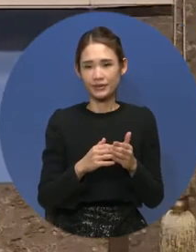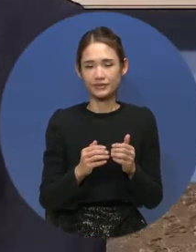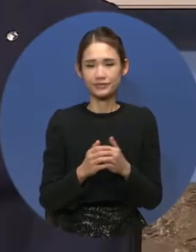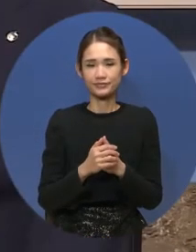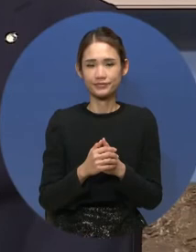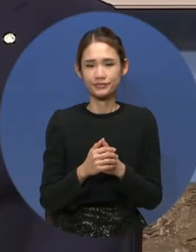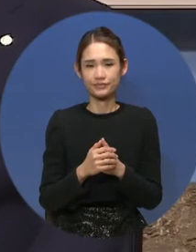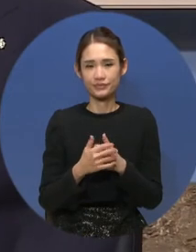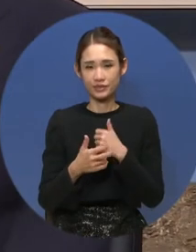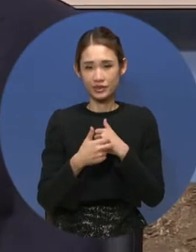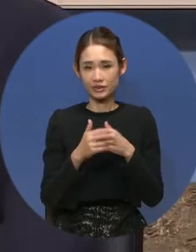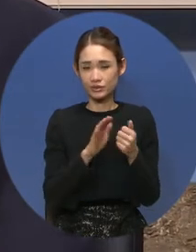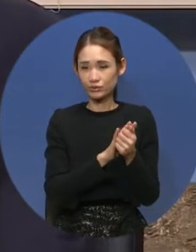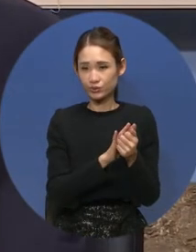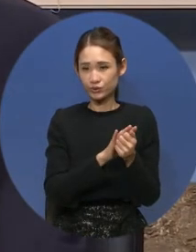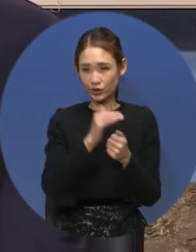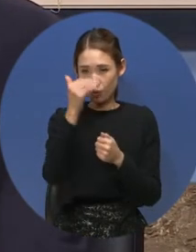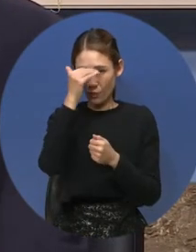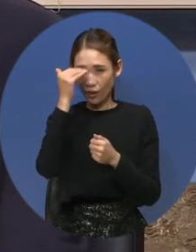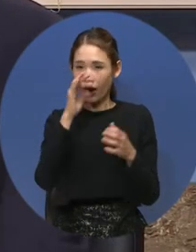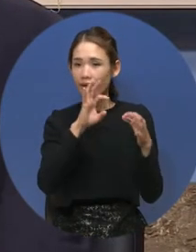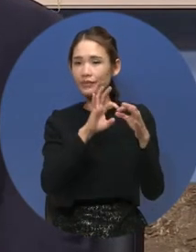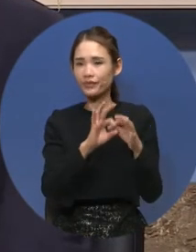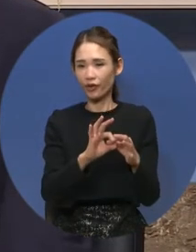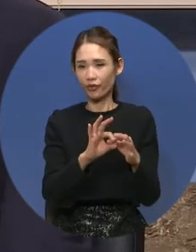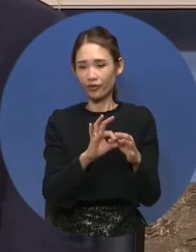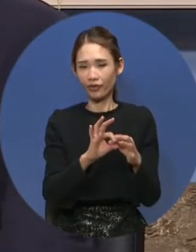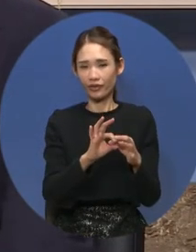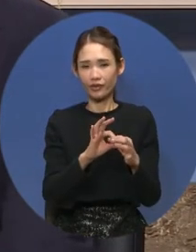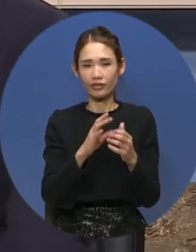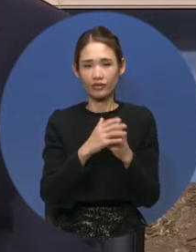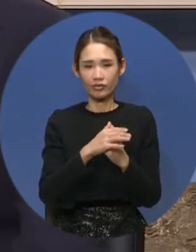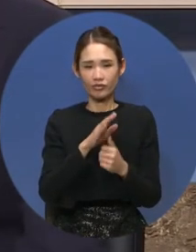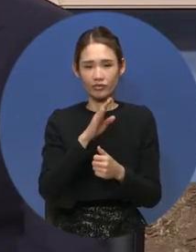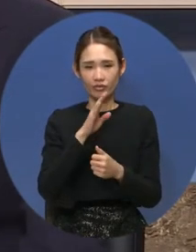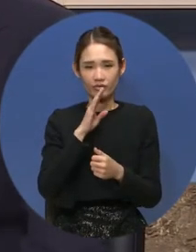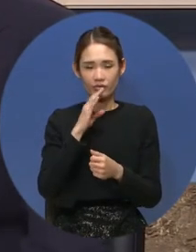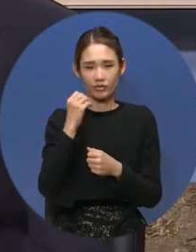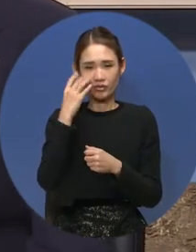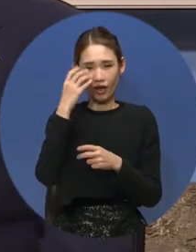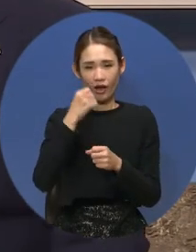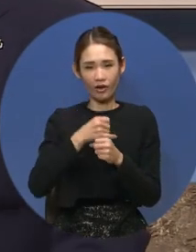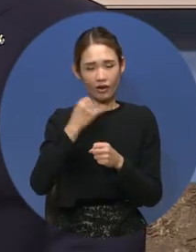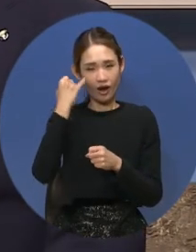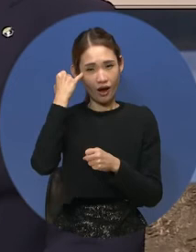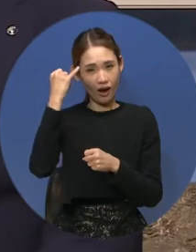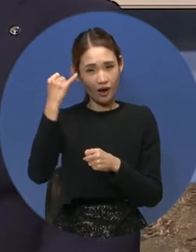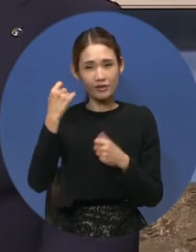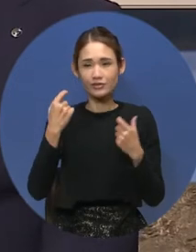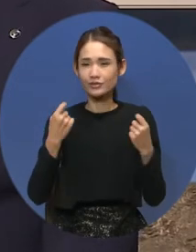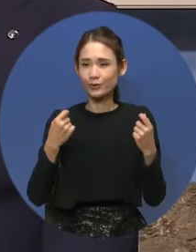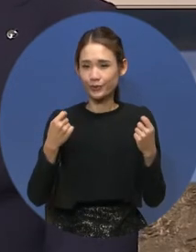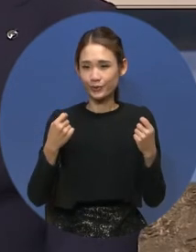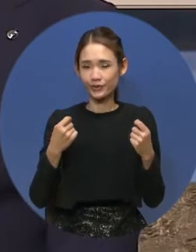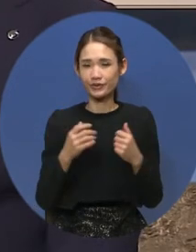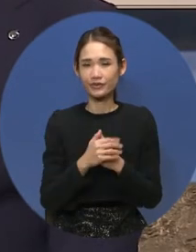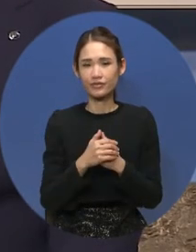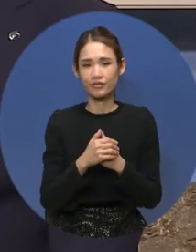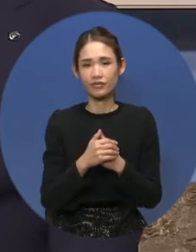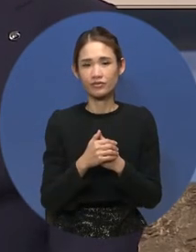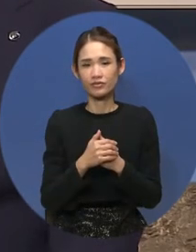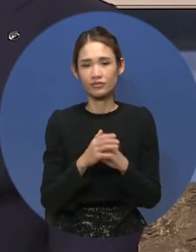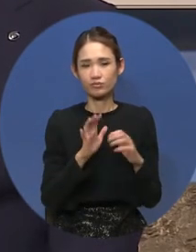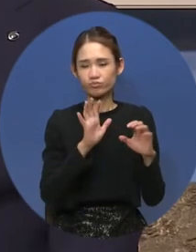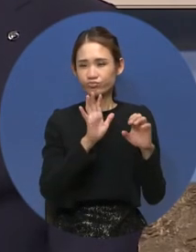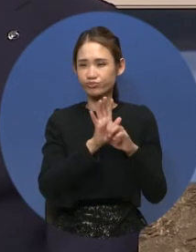그러니까 의료 서비스와 관광이 연계된 정말 아주 창의적이고 좋은 아이디어 같은데 이